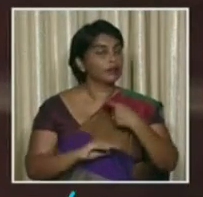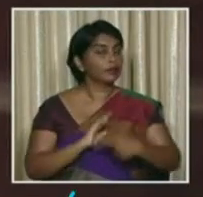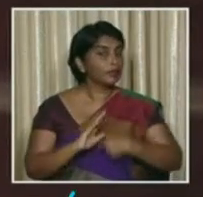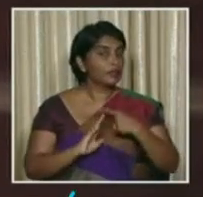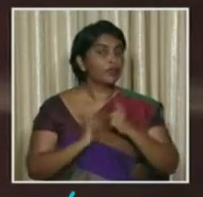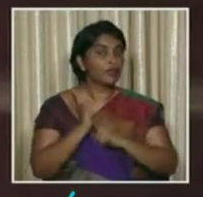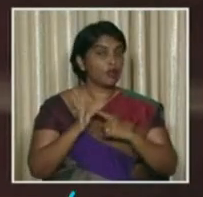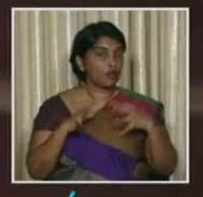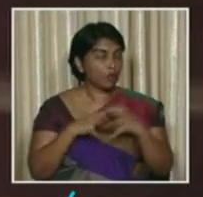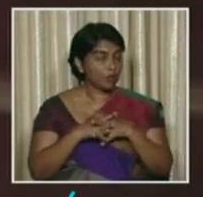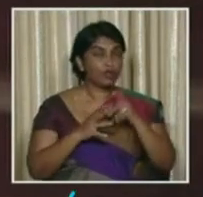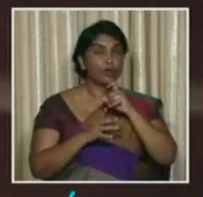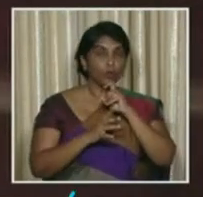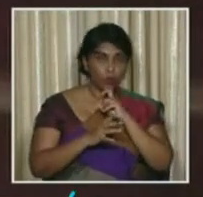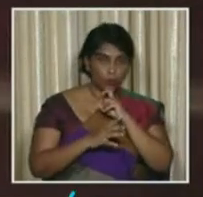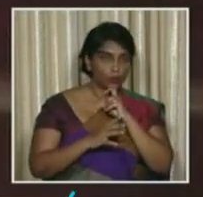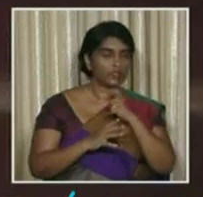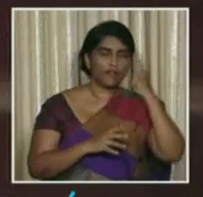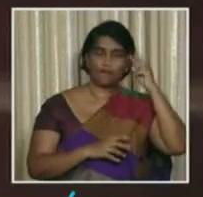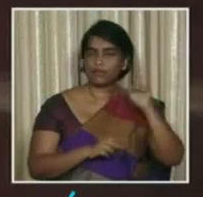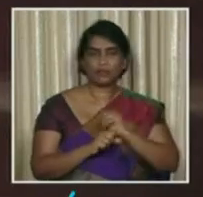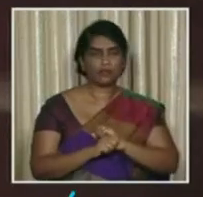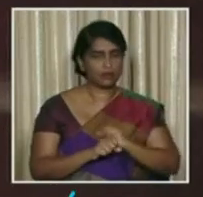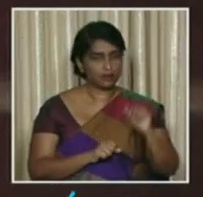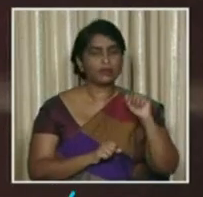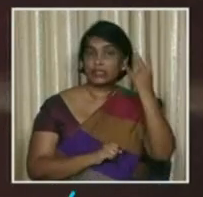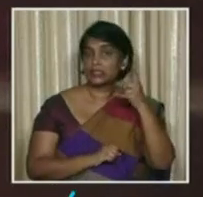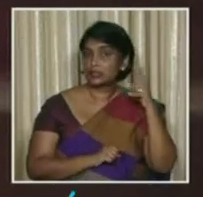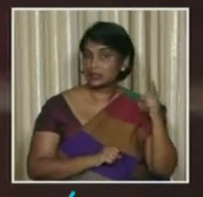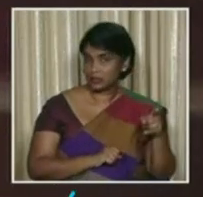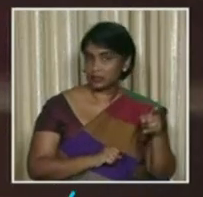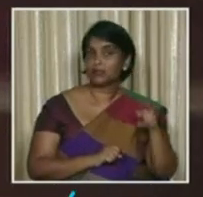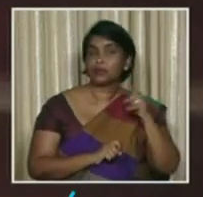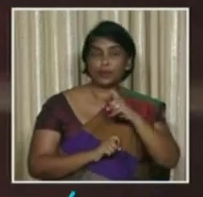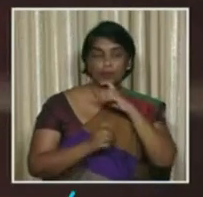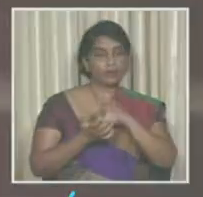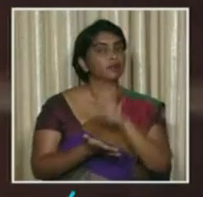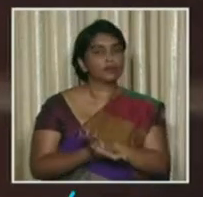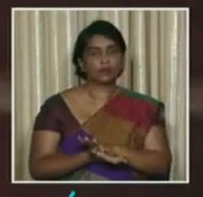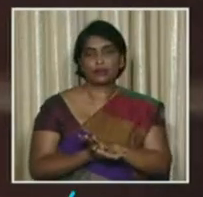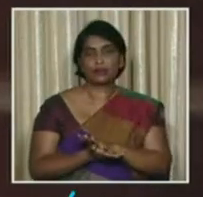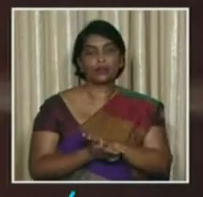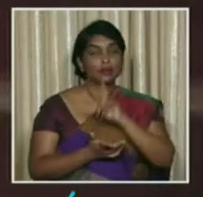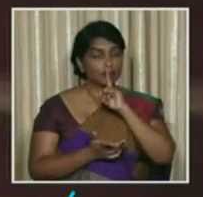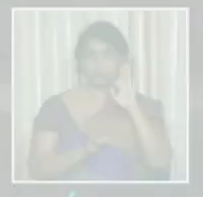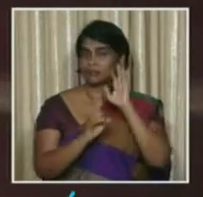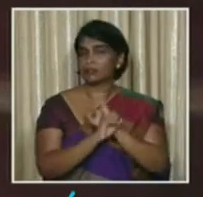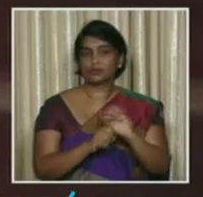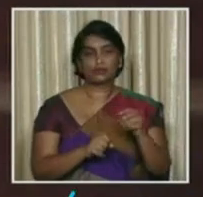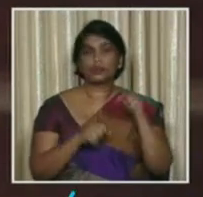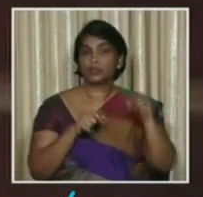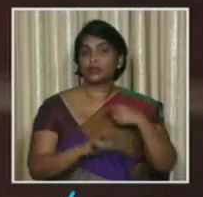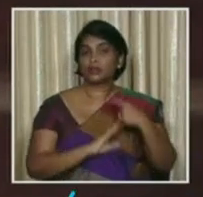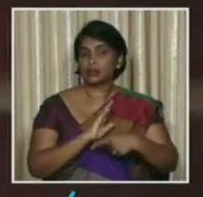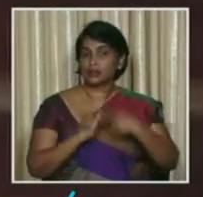නීතිය අපේ රටේ අධිකරණය ගැන විශ්වාසයක් නැති නිසා සිංගප්පූරුවේ මේ නඩුව පැවරුවයි කියලා කරනු ලබන ප්‍රකාශය මේ